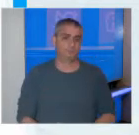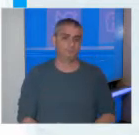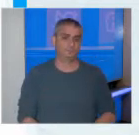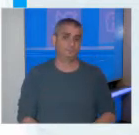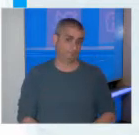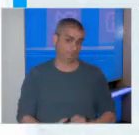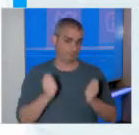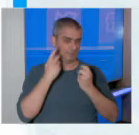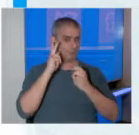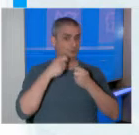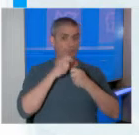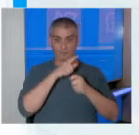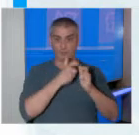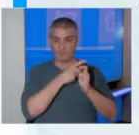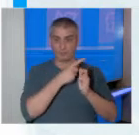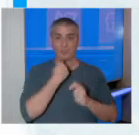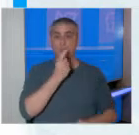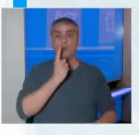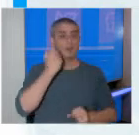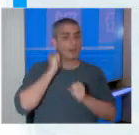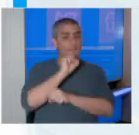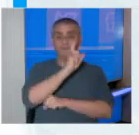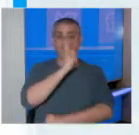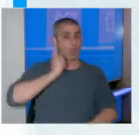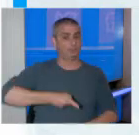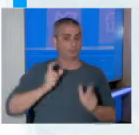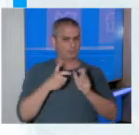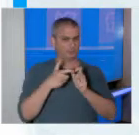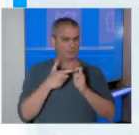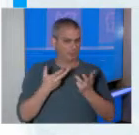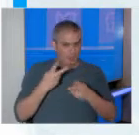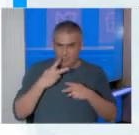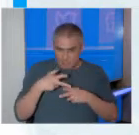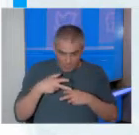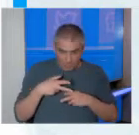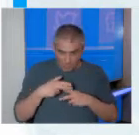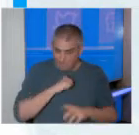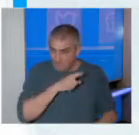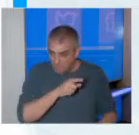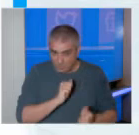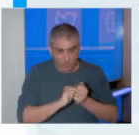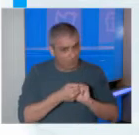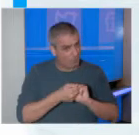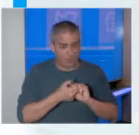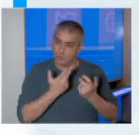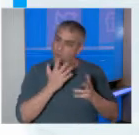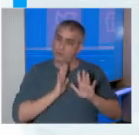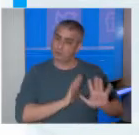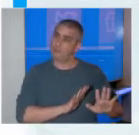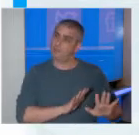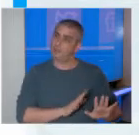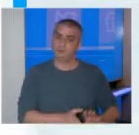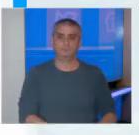הסקטור. מדהים יותר שחברים באותן מפלגות קראו למרי ויציאות לסגר. התחלואה מעסיקה אותם